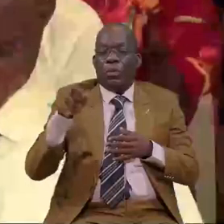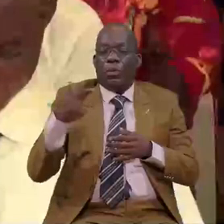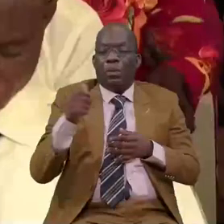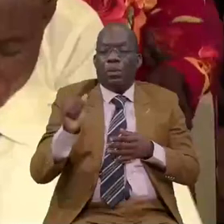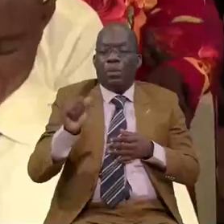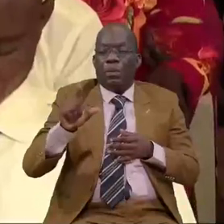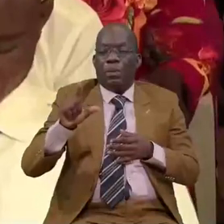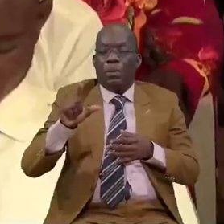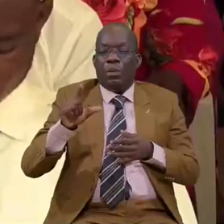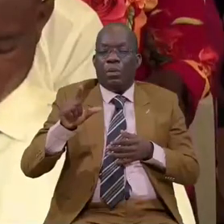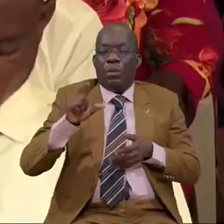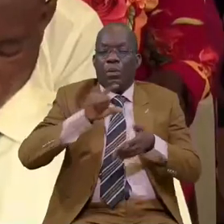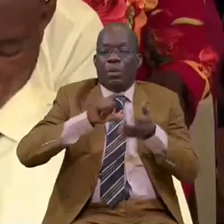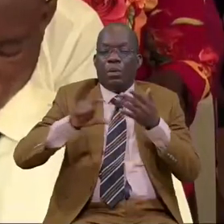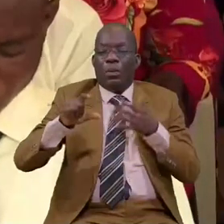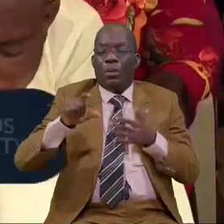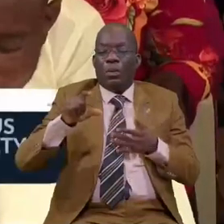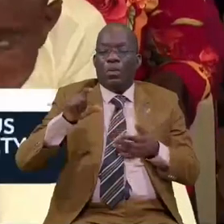chapitre 2.